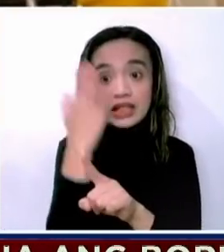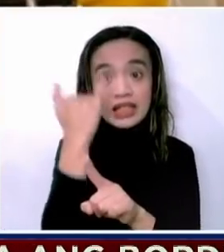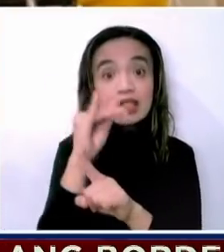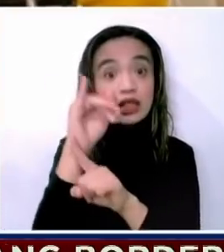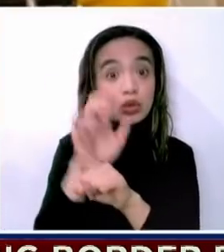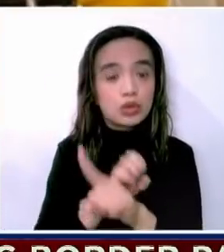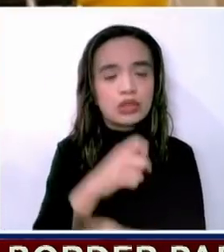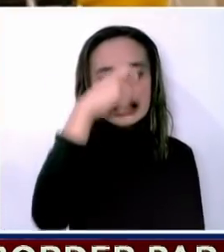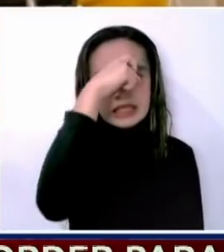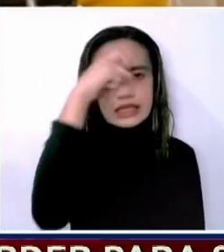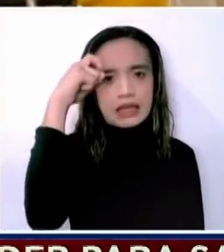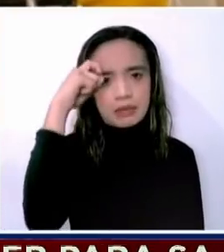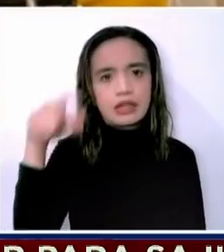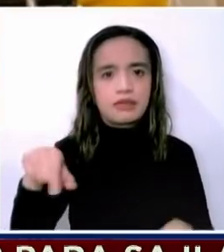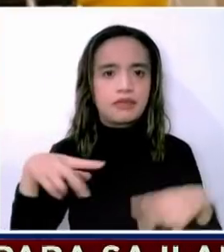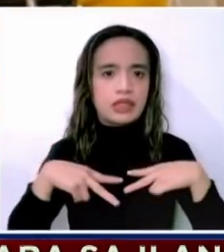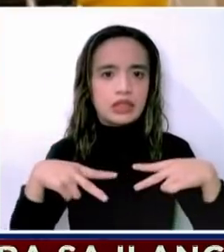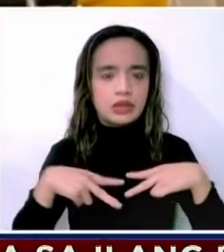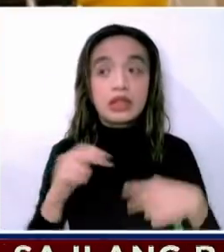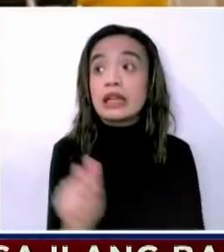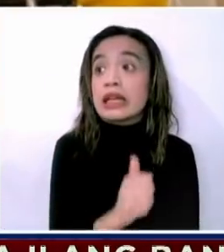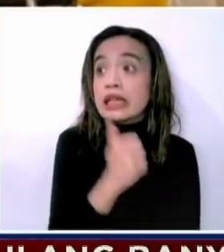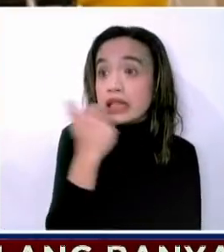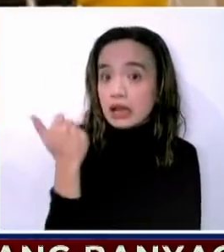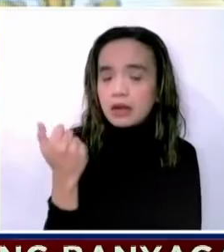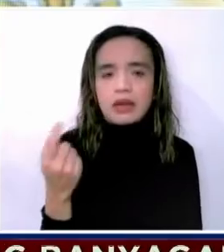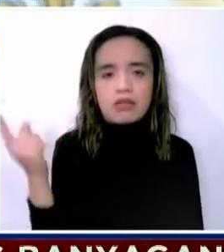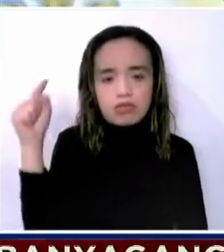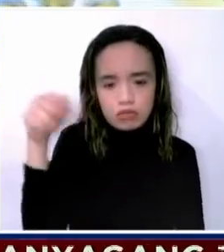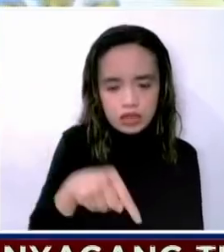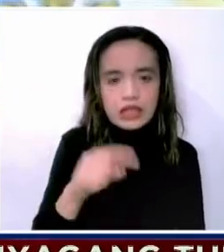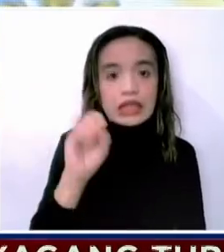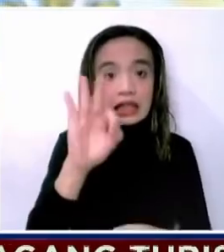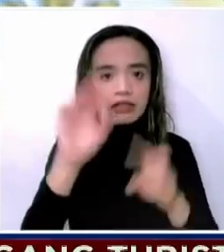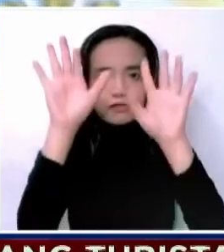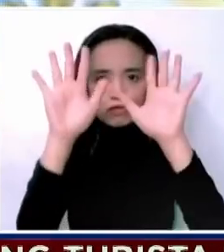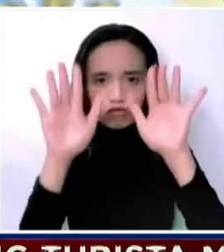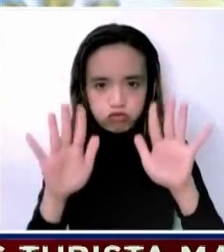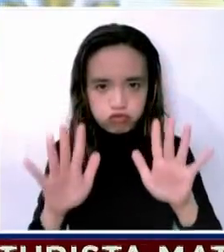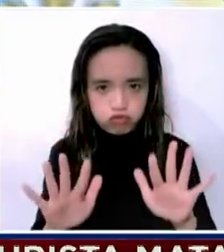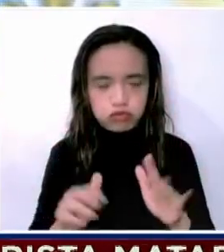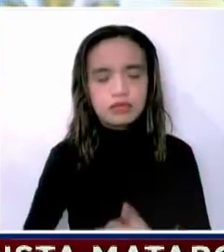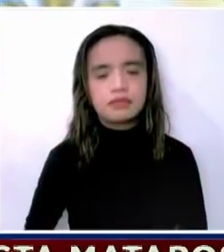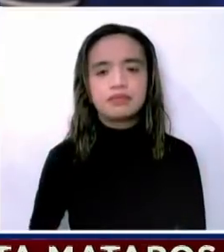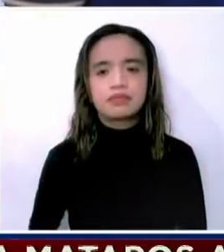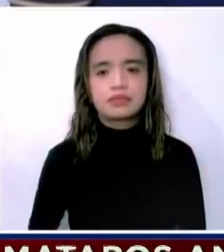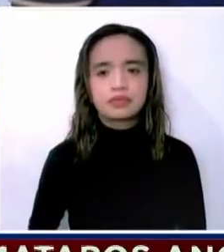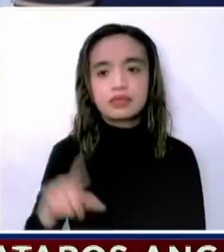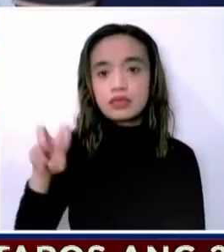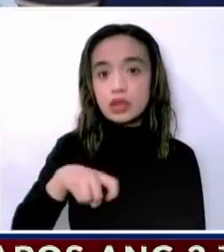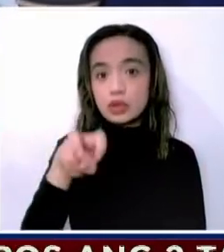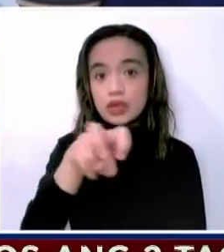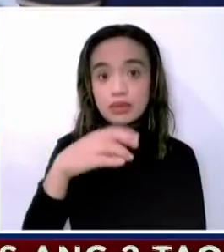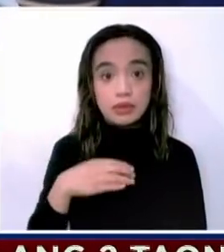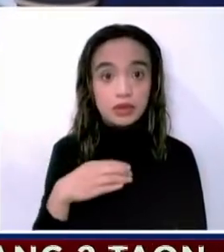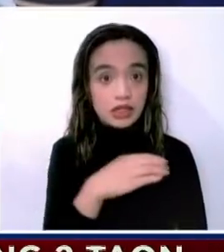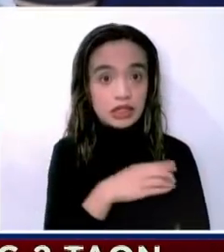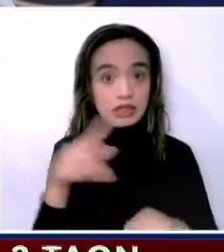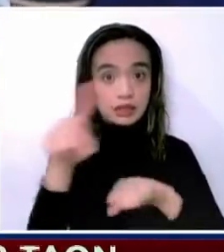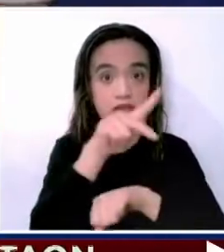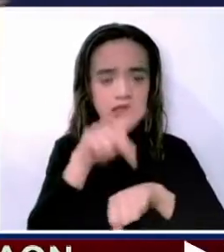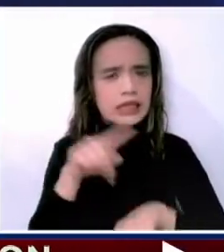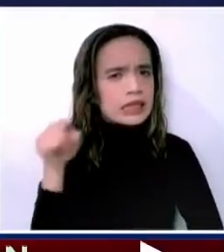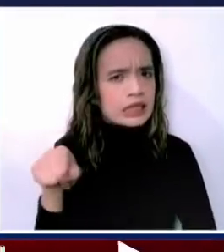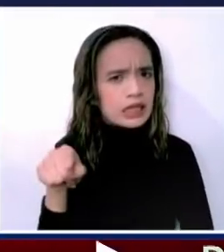nila. Or yung mga iba dadating pag winter season nila. Ayon sa Tourism Congress of the Philippines, hindi nila inaasahan na